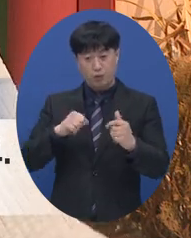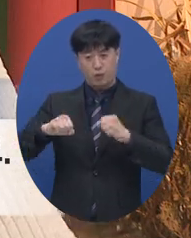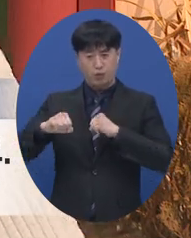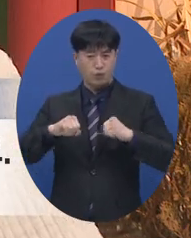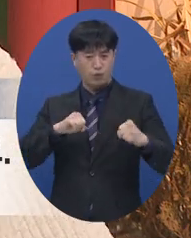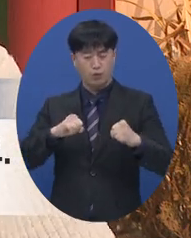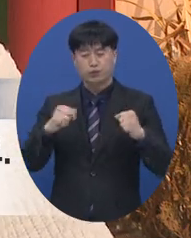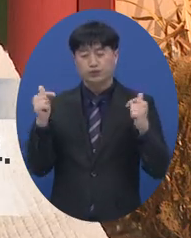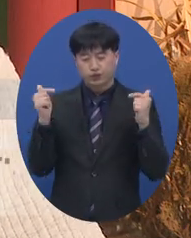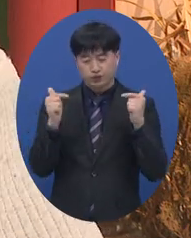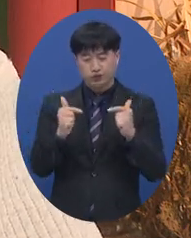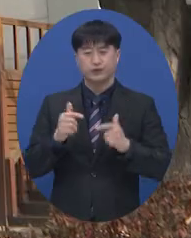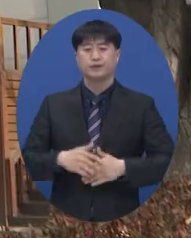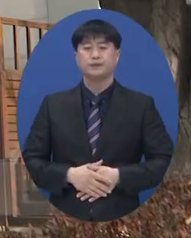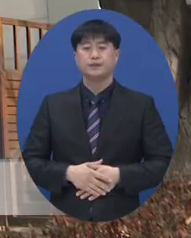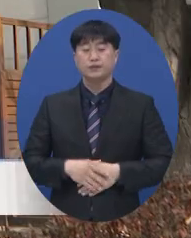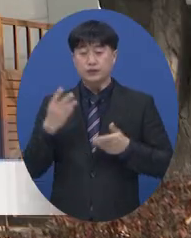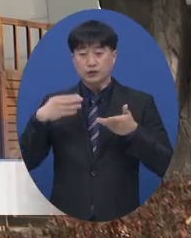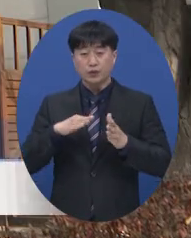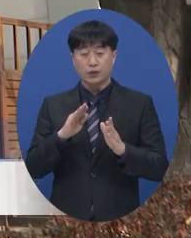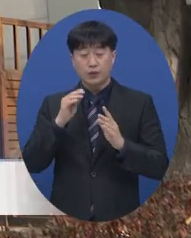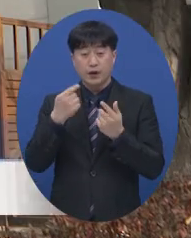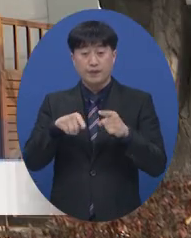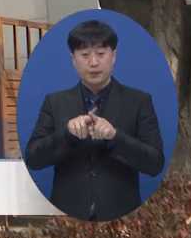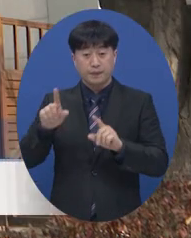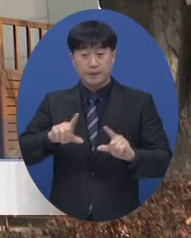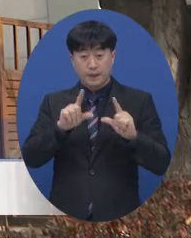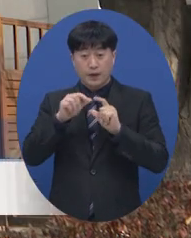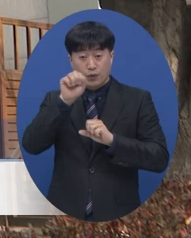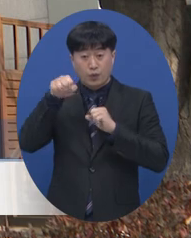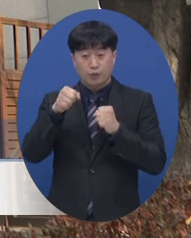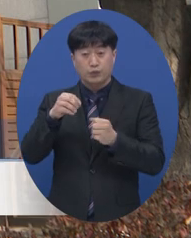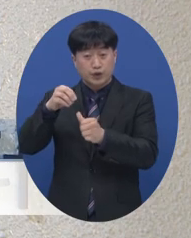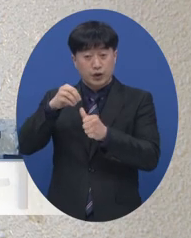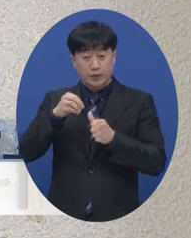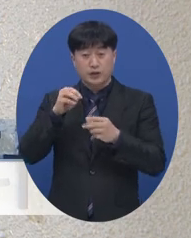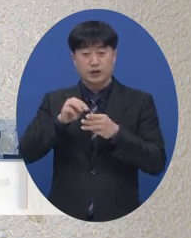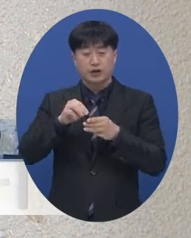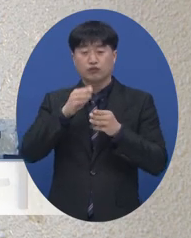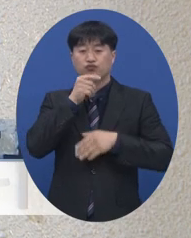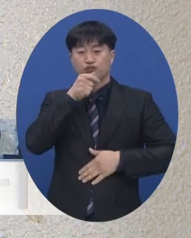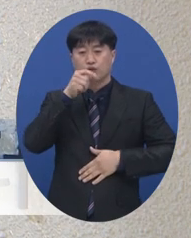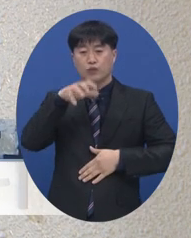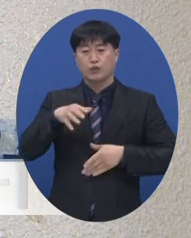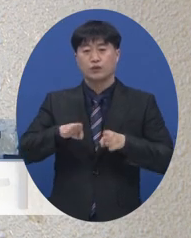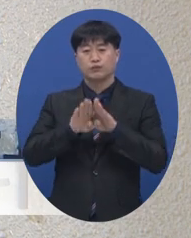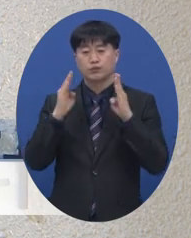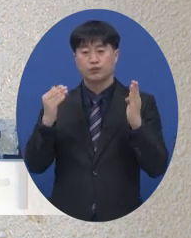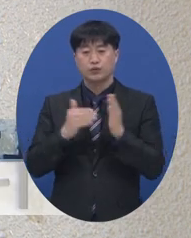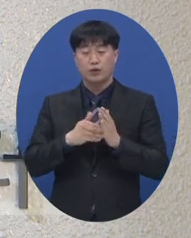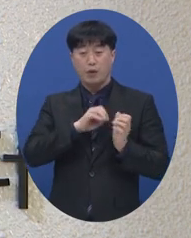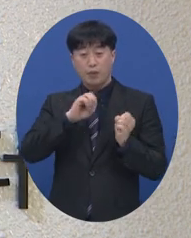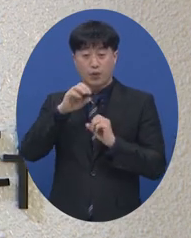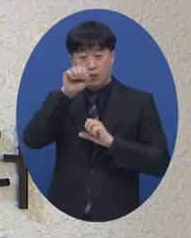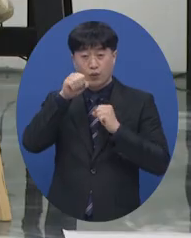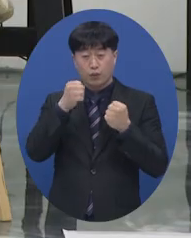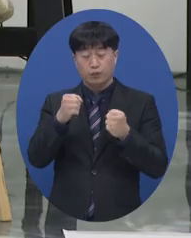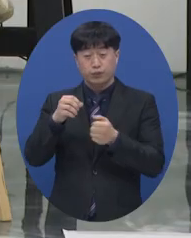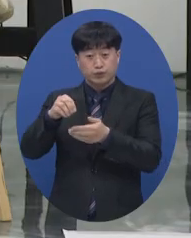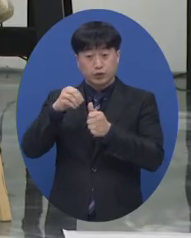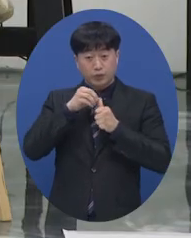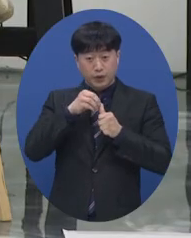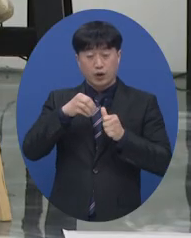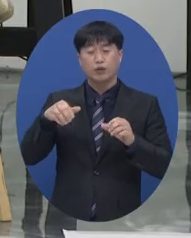그리고 활동력 또 작아졌어요 경우도 반려동물 입양센터 가 수원의 무리였습니다 유기동물 입양 문화를 알리기 위해